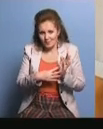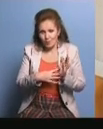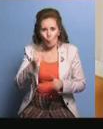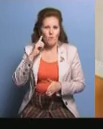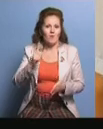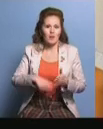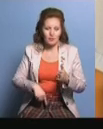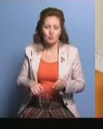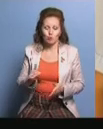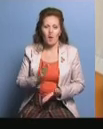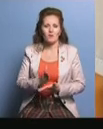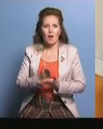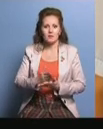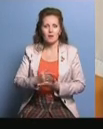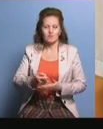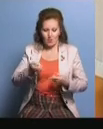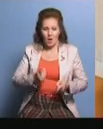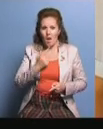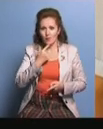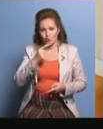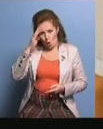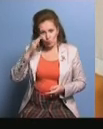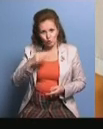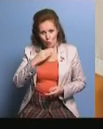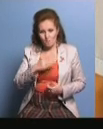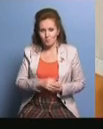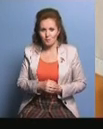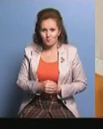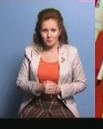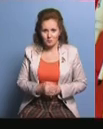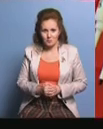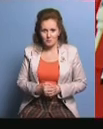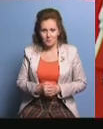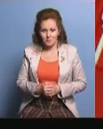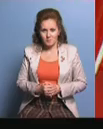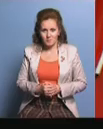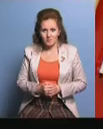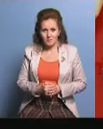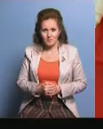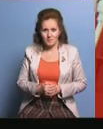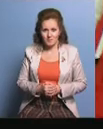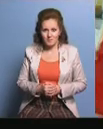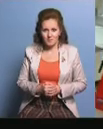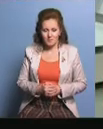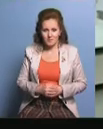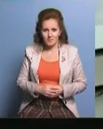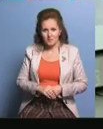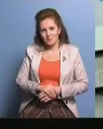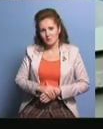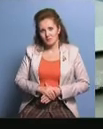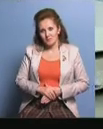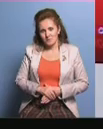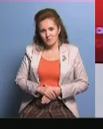99,9, что является практически 100%, если округлять, что он является отцом. Светлана Буланова, Юрий Егоров, телеканал «Моя